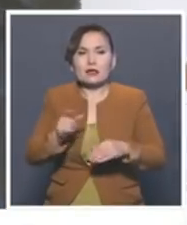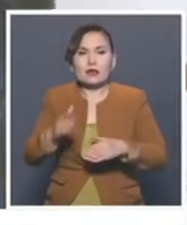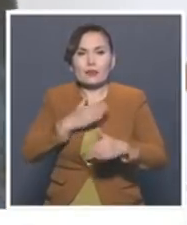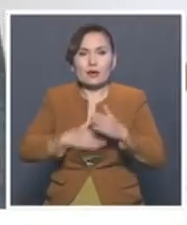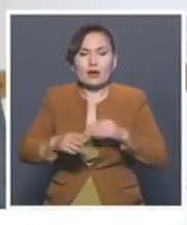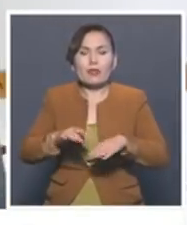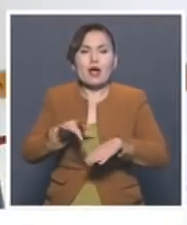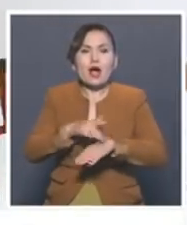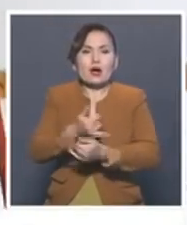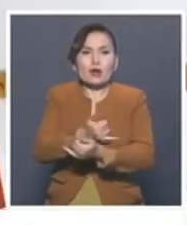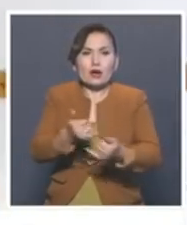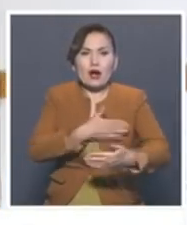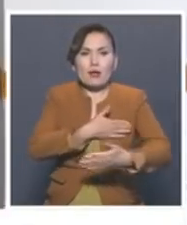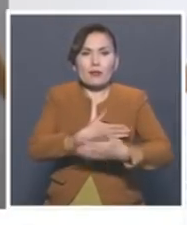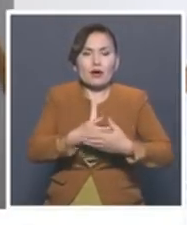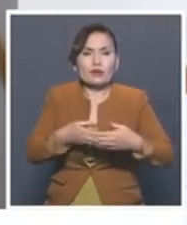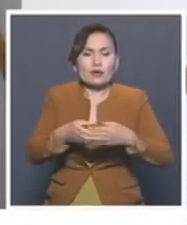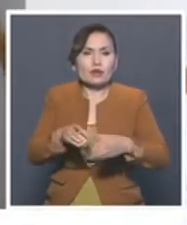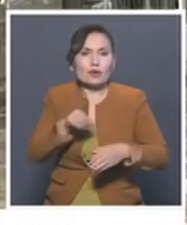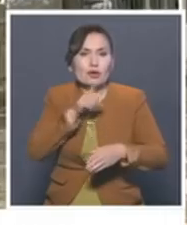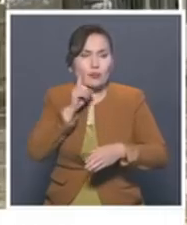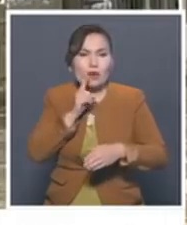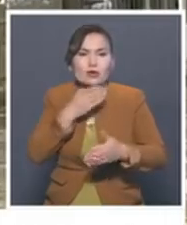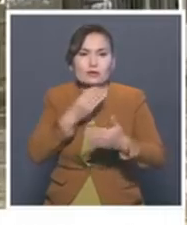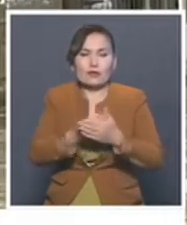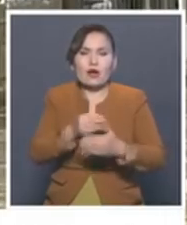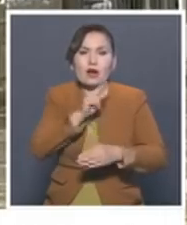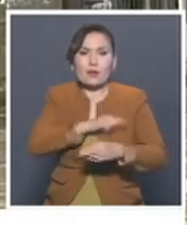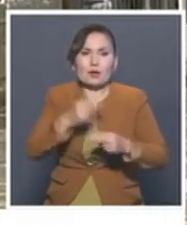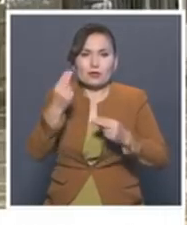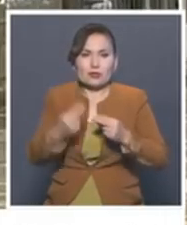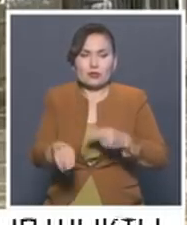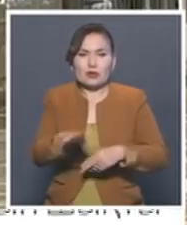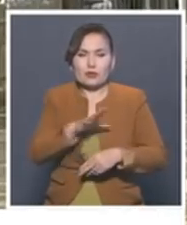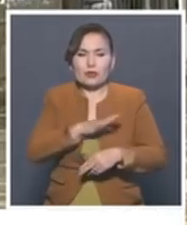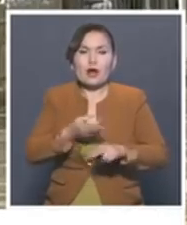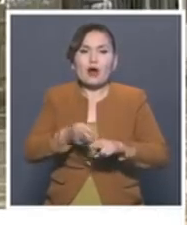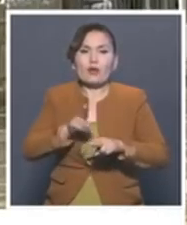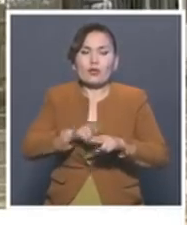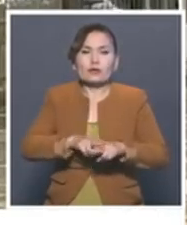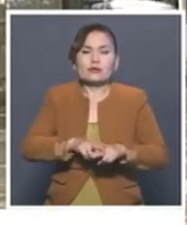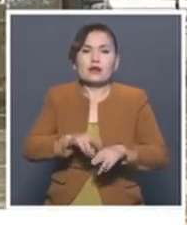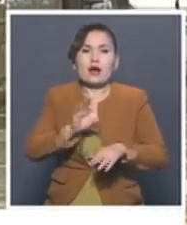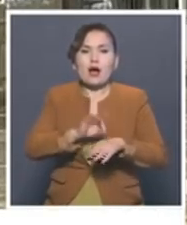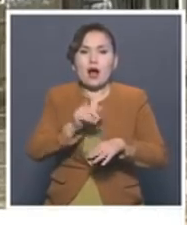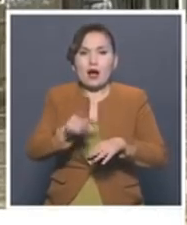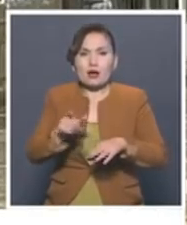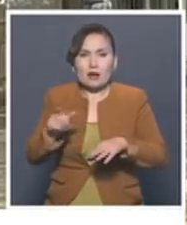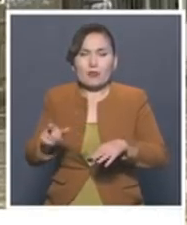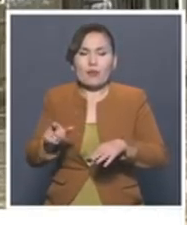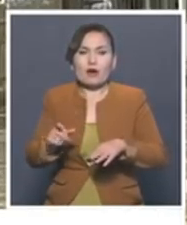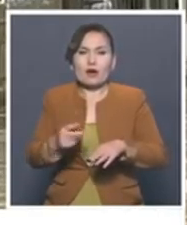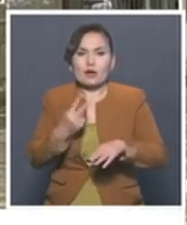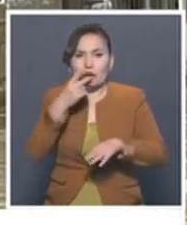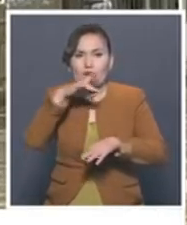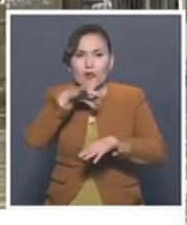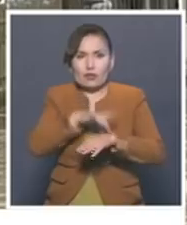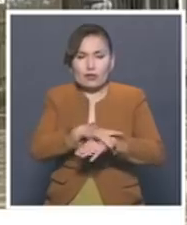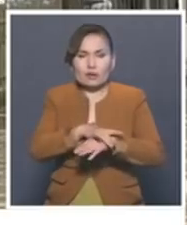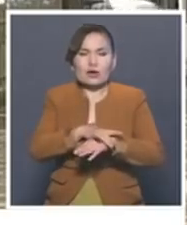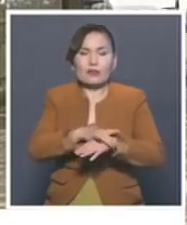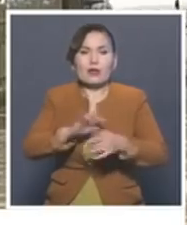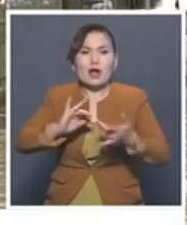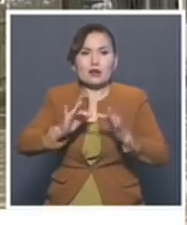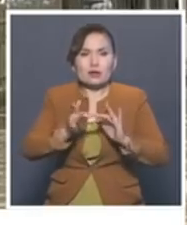қызмет еткен еріктілер өз жұмысын аяқтады. Осы ауырыватқан науқастарды Facebook парақшасынан көріп қалып,